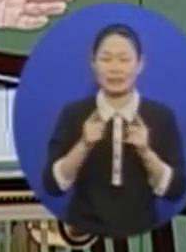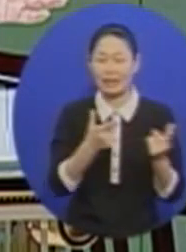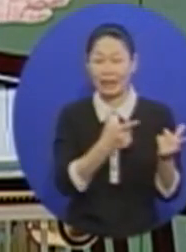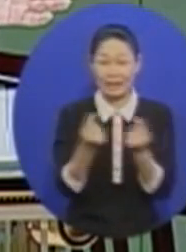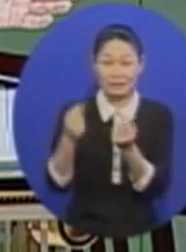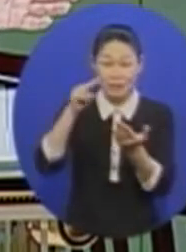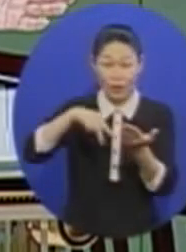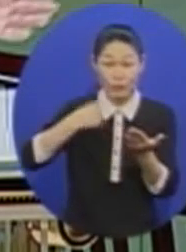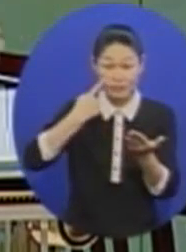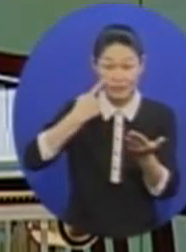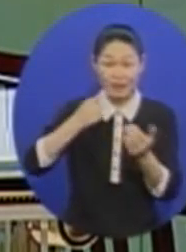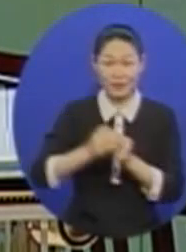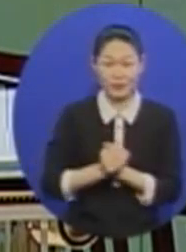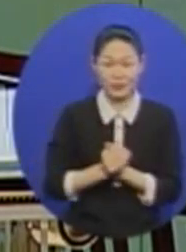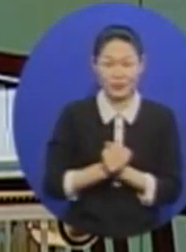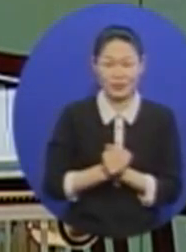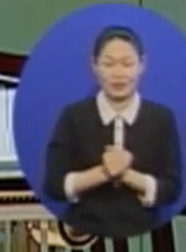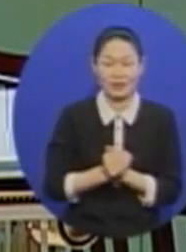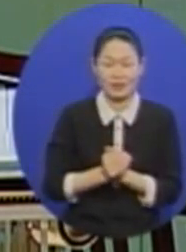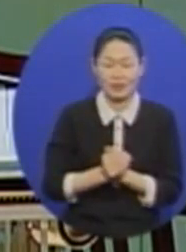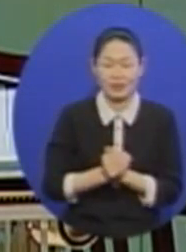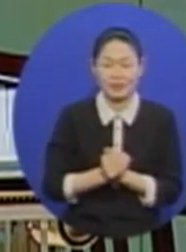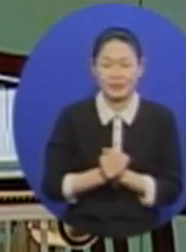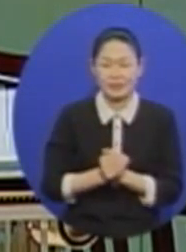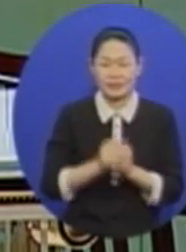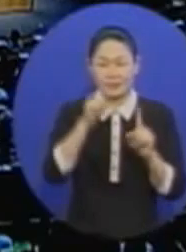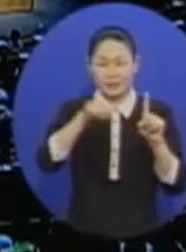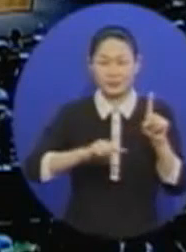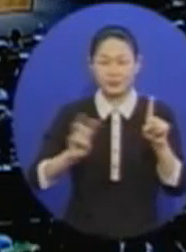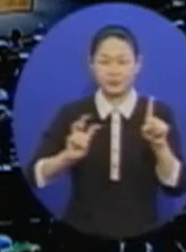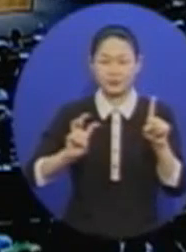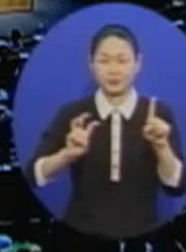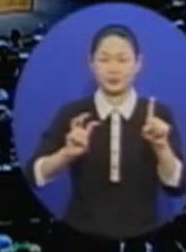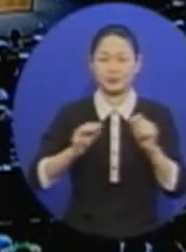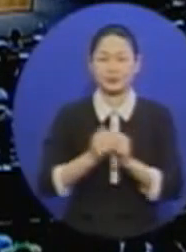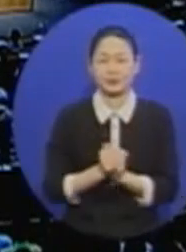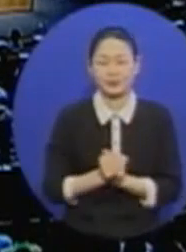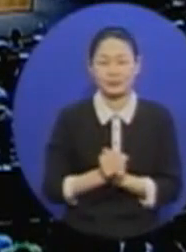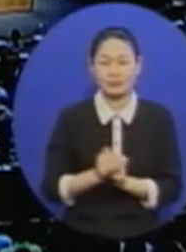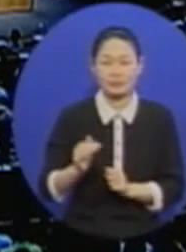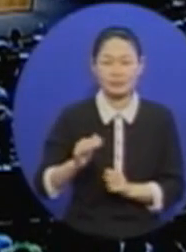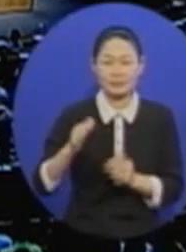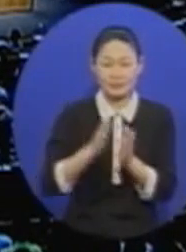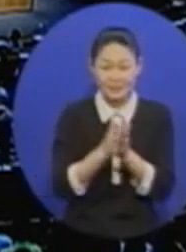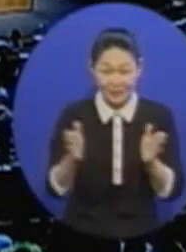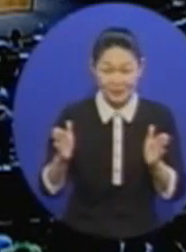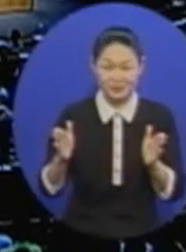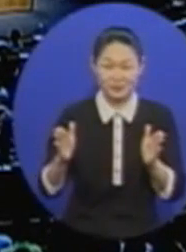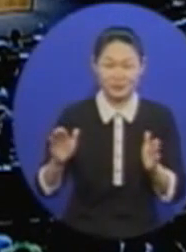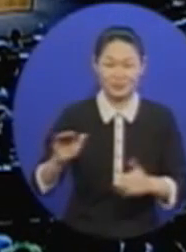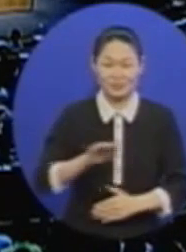같이 한번 읽으실 까요 고린도전서 1장 30절 말씀 시자